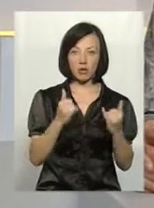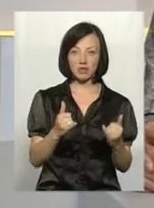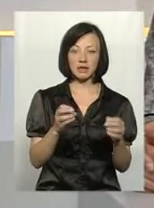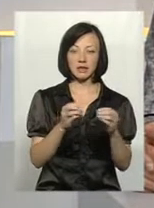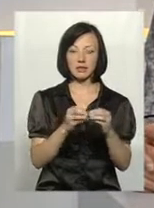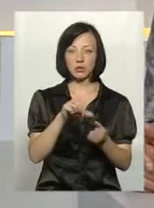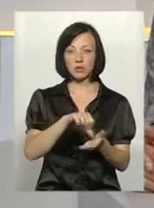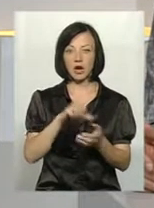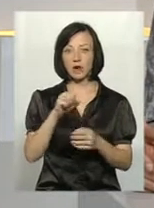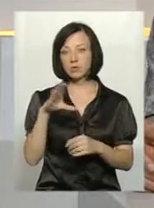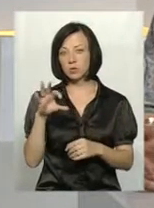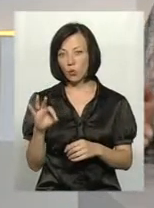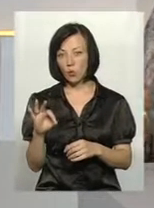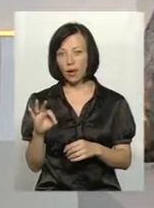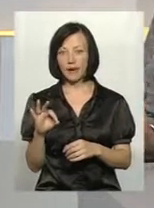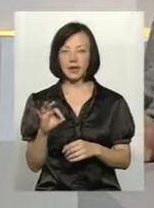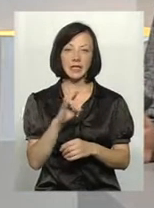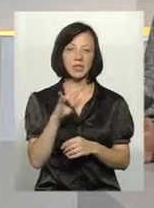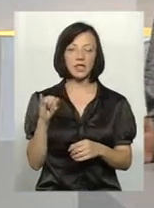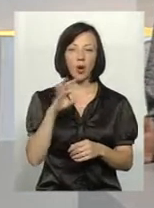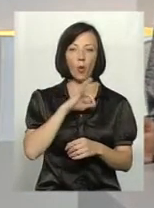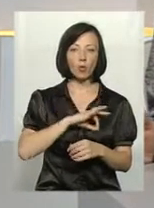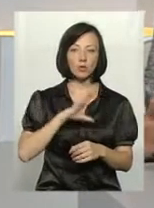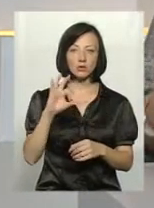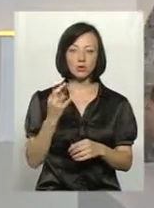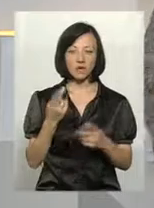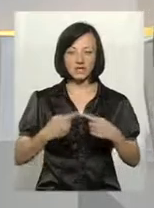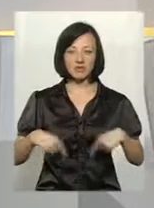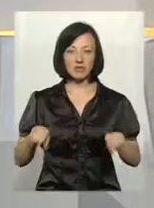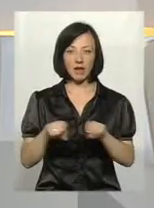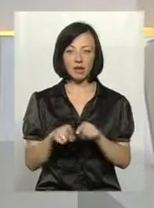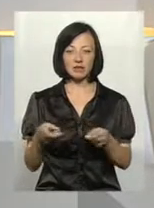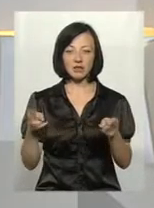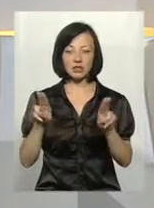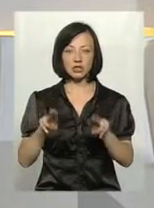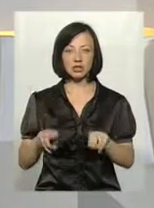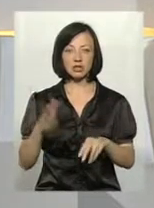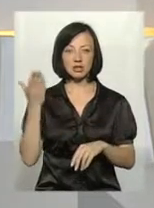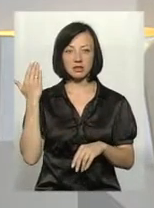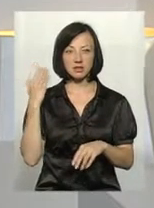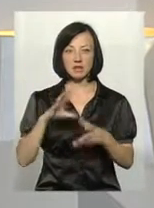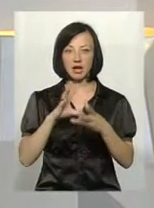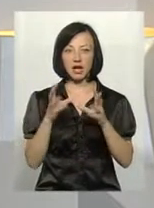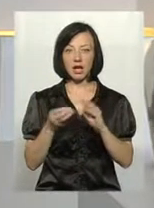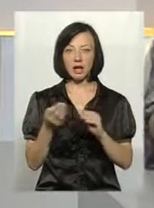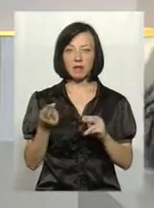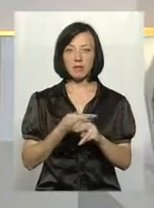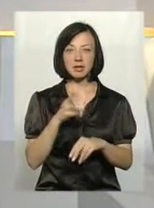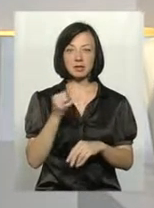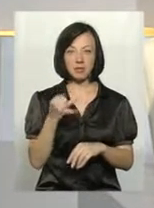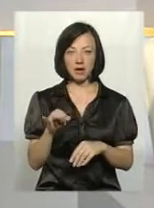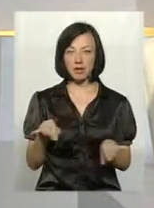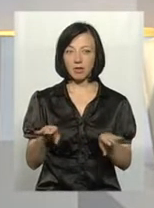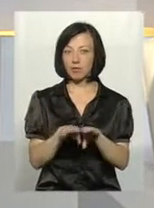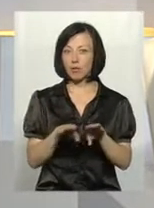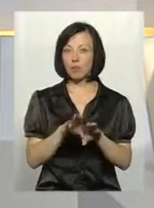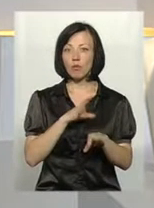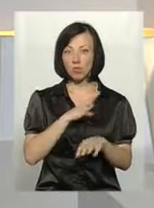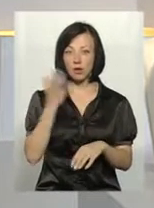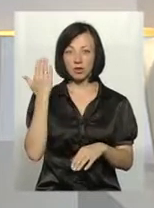10 учасників АТО того села, ні на користь соцсфери, яка залишилася свого часу взагалі без тих паїв. Для них начебто було